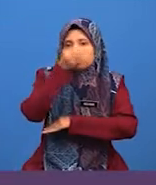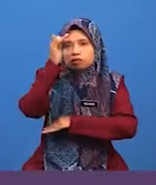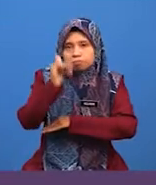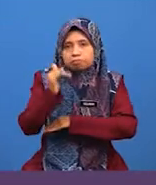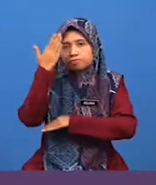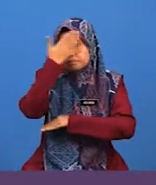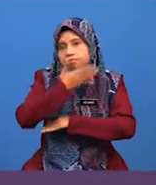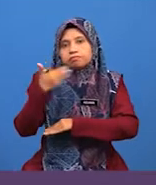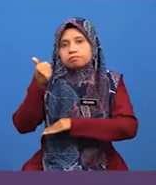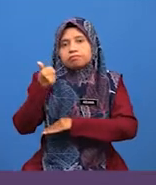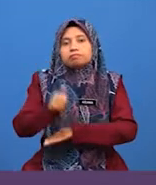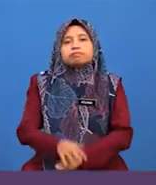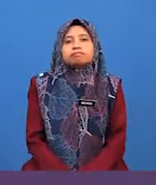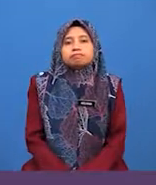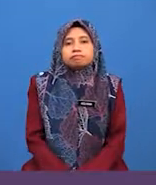cantik.